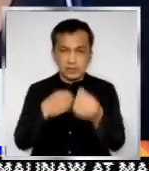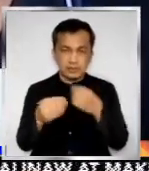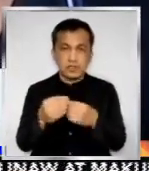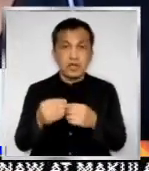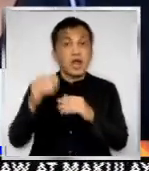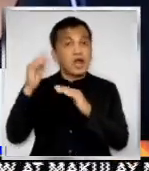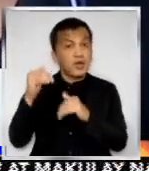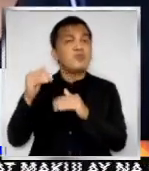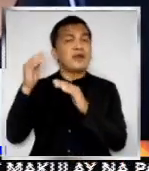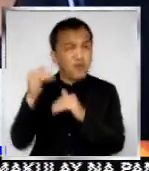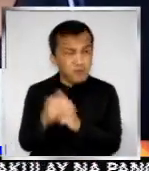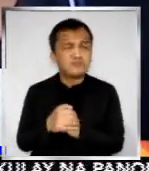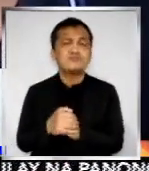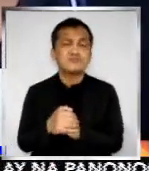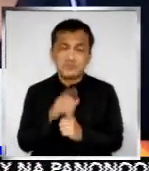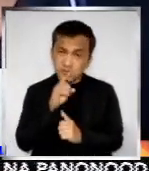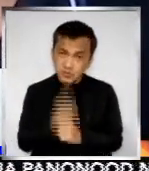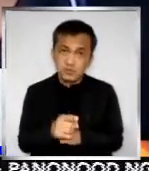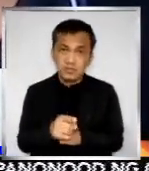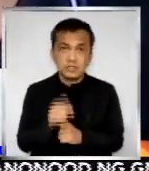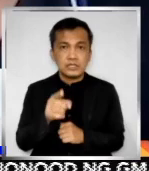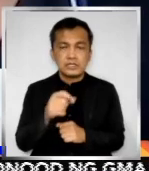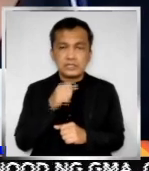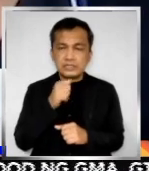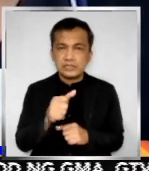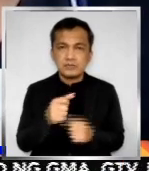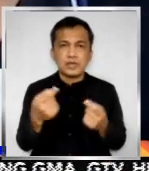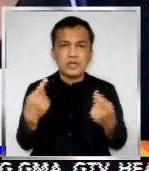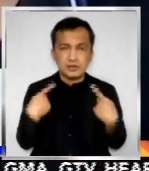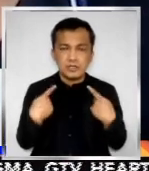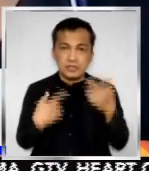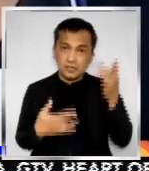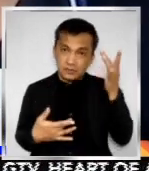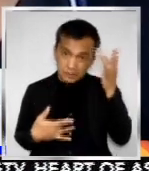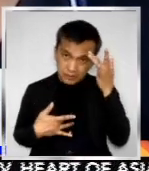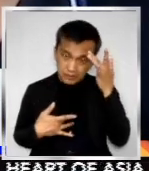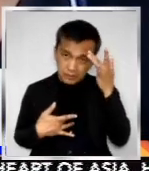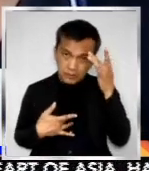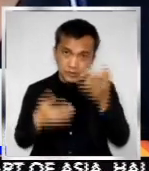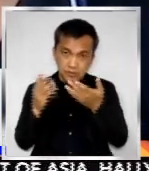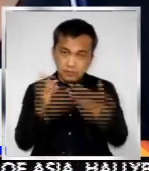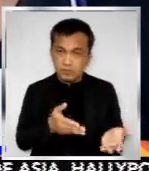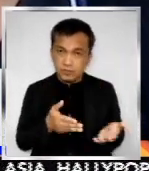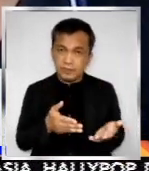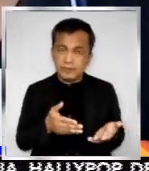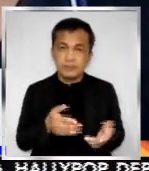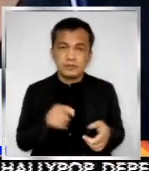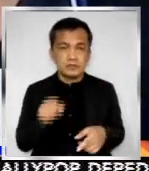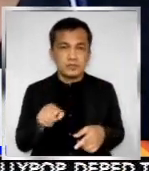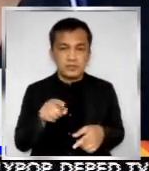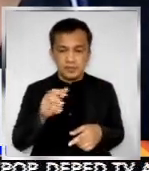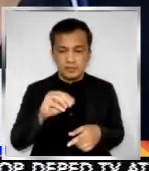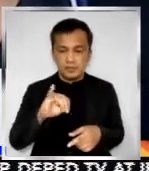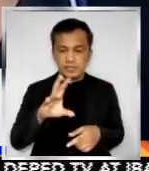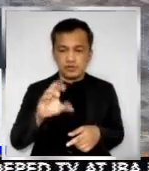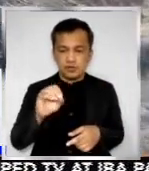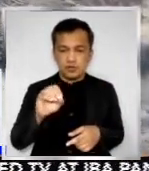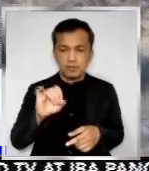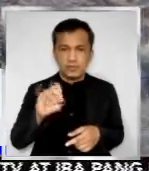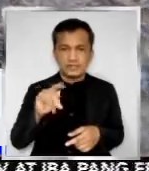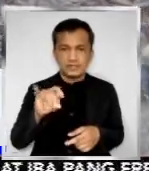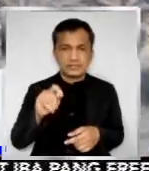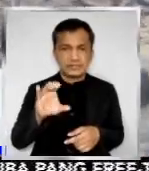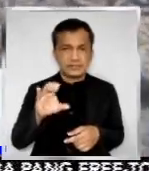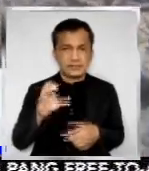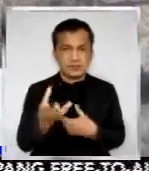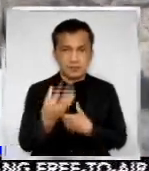na hindi magkakaroon ng sakit brought about by microplastic ingested in our body.